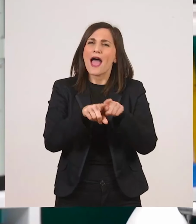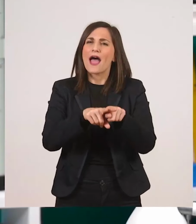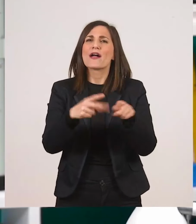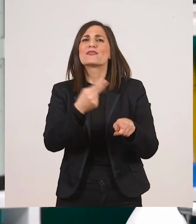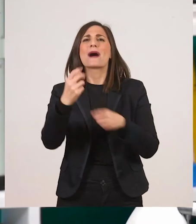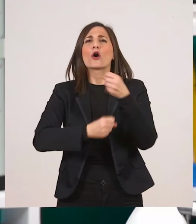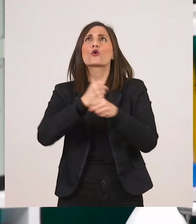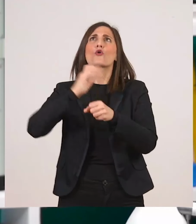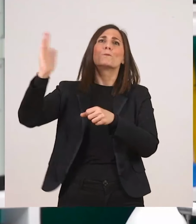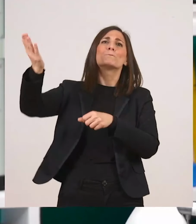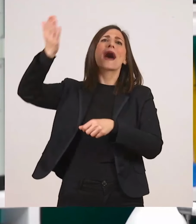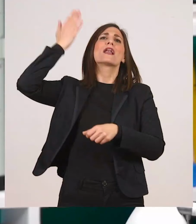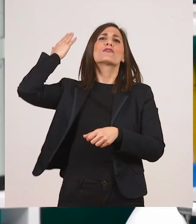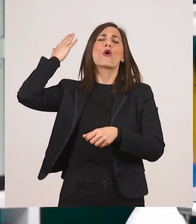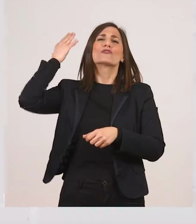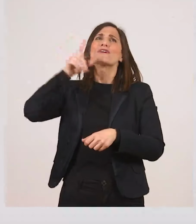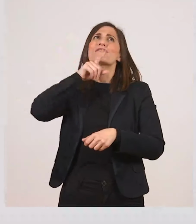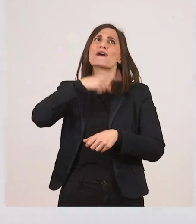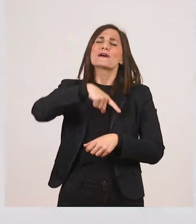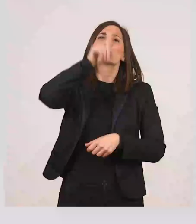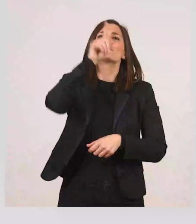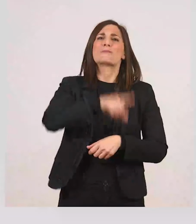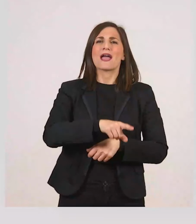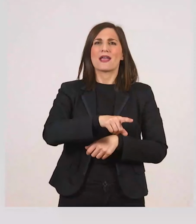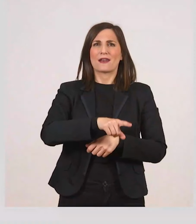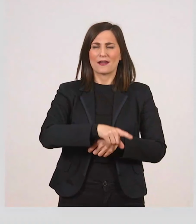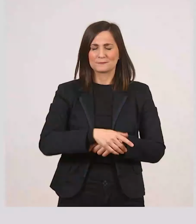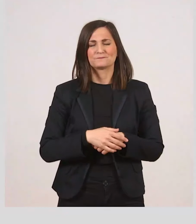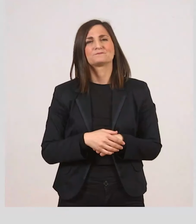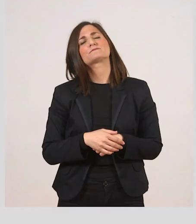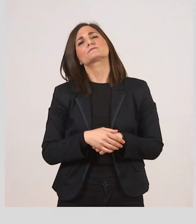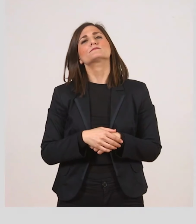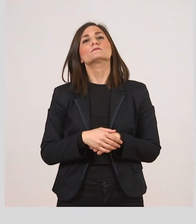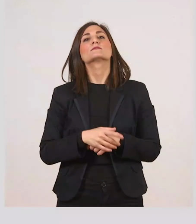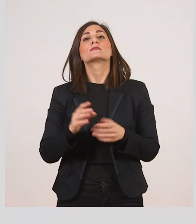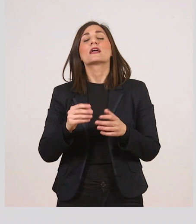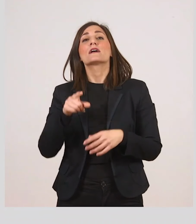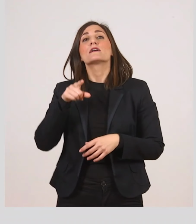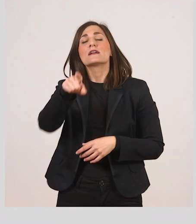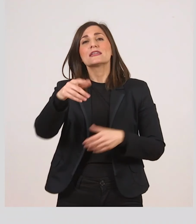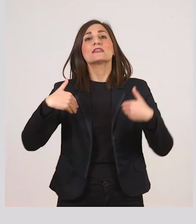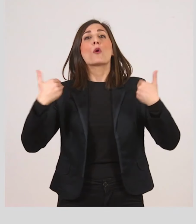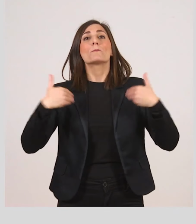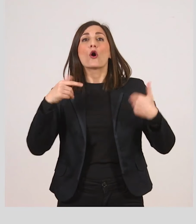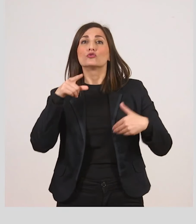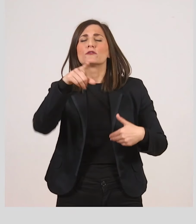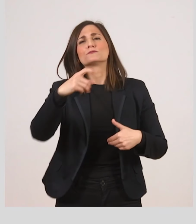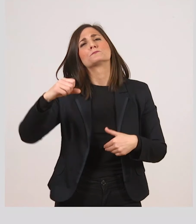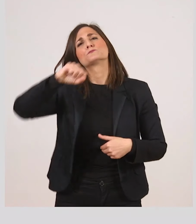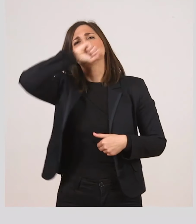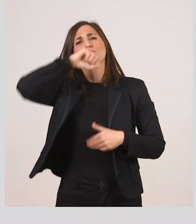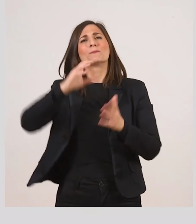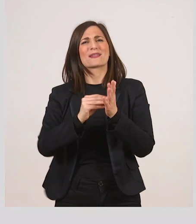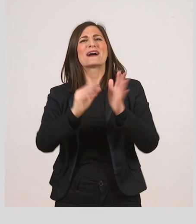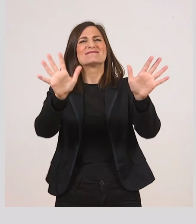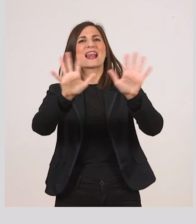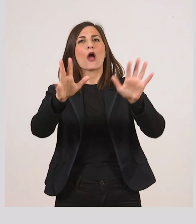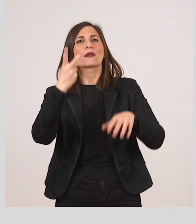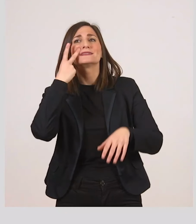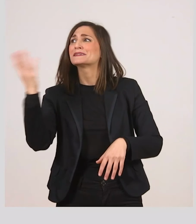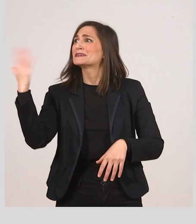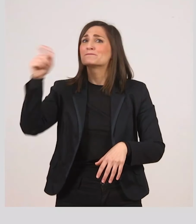μακριά. Το εκείνη μου δείχνει παρελθόν, γι' αυτό αναφέρομαι σε κάτι μακρινό. Αυτός είναι ο αγαπημένος μου ηθοποιός, έτσι δεν κάνετε όταν βλέπετε κάποιον ηθοποιό